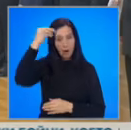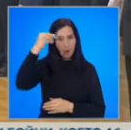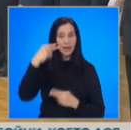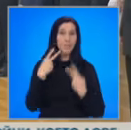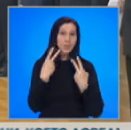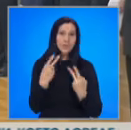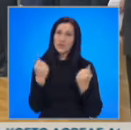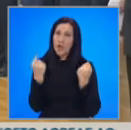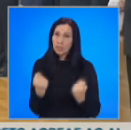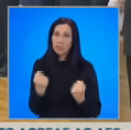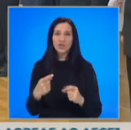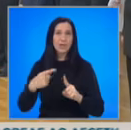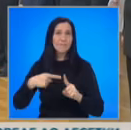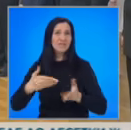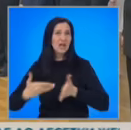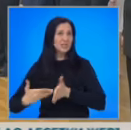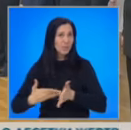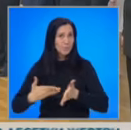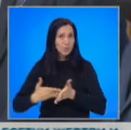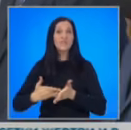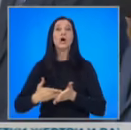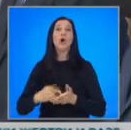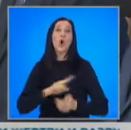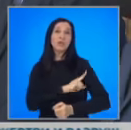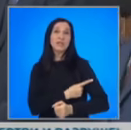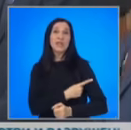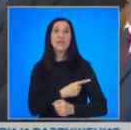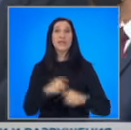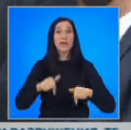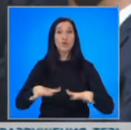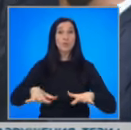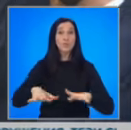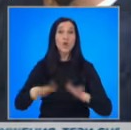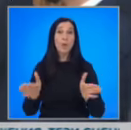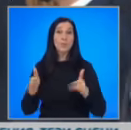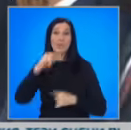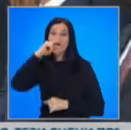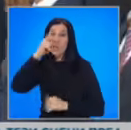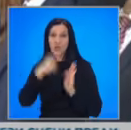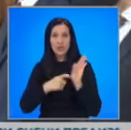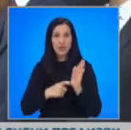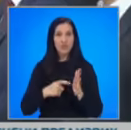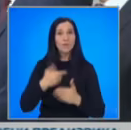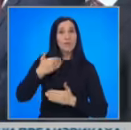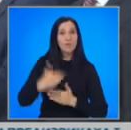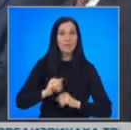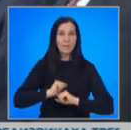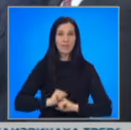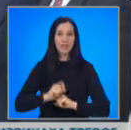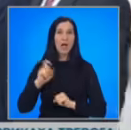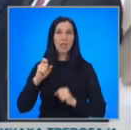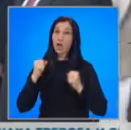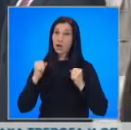Прогнозира тежки месеци на съпротива от силите на статуквото. Определи и важните задачи пред кабинета. Да